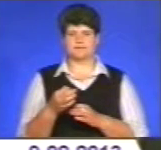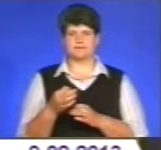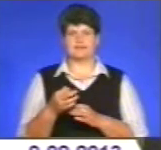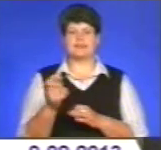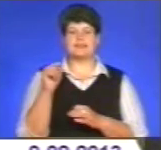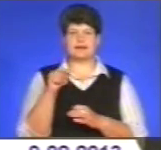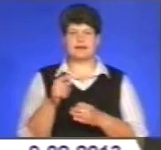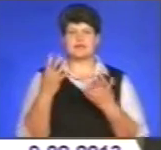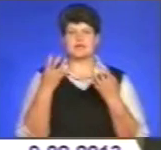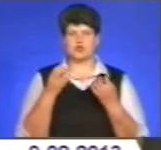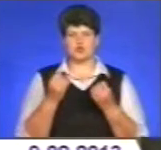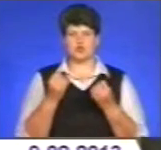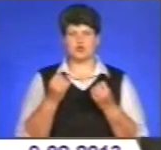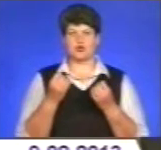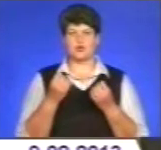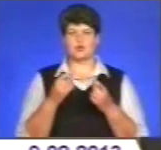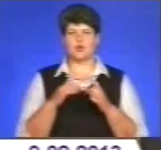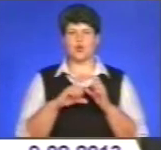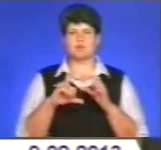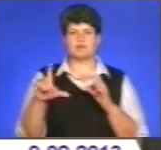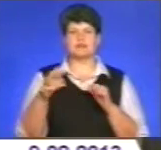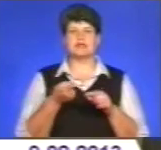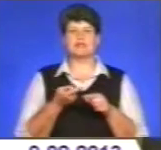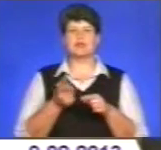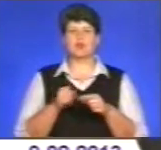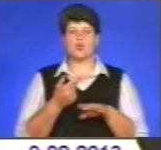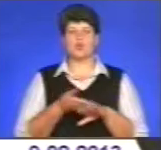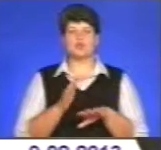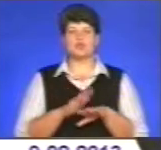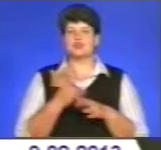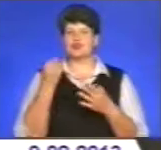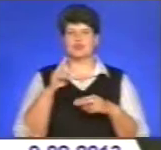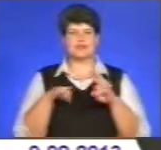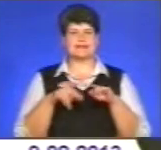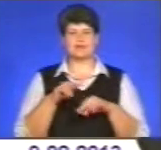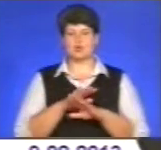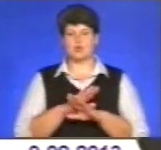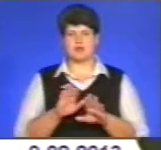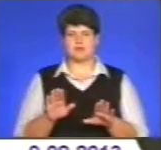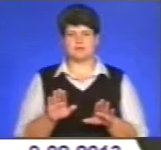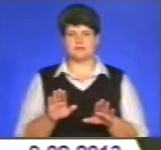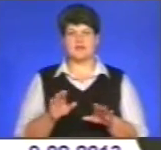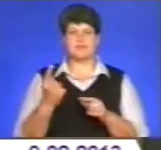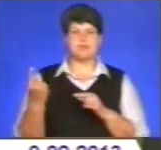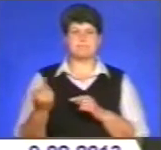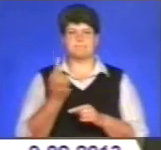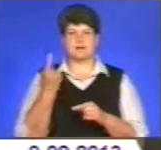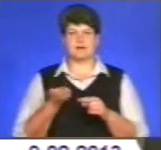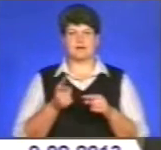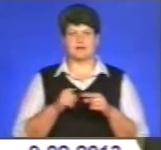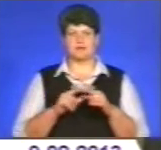Таких ще об'єктів, такої складності в Києві не строїлося. Це перший такий